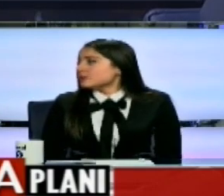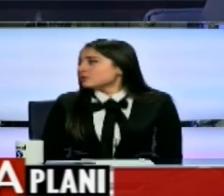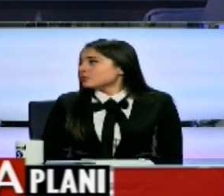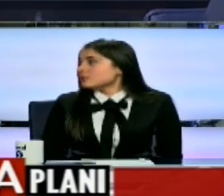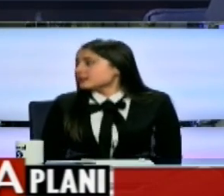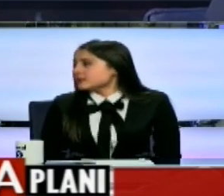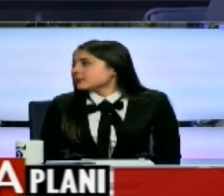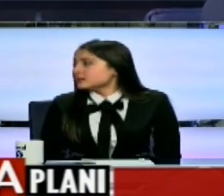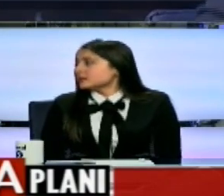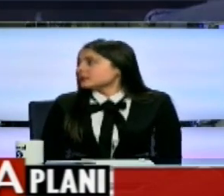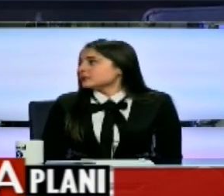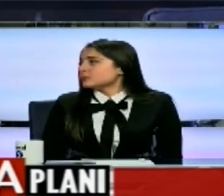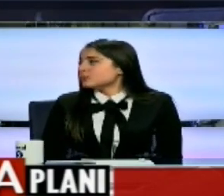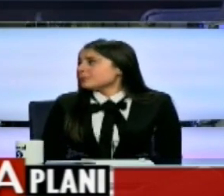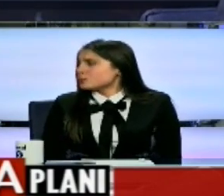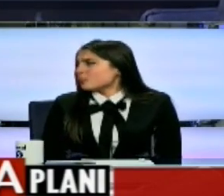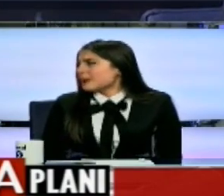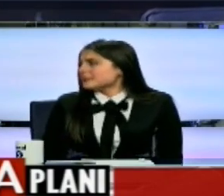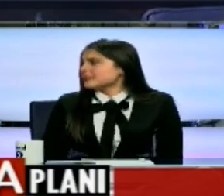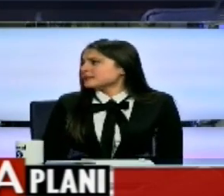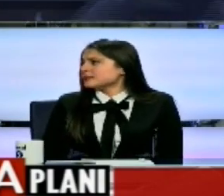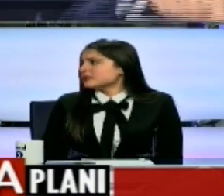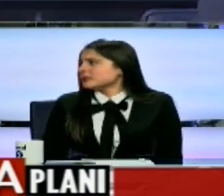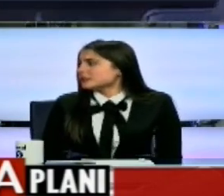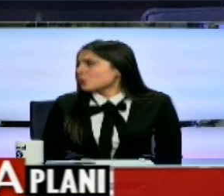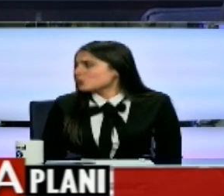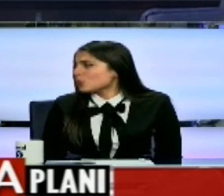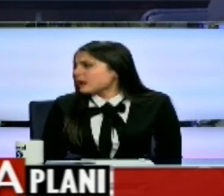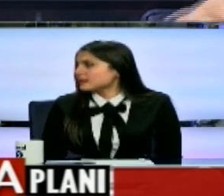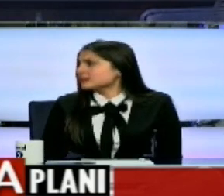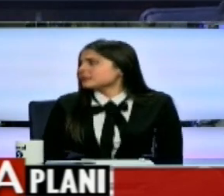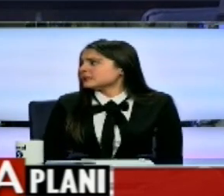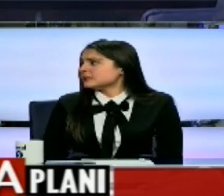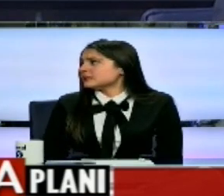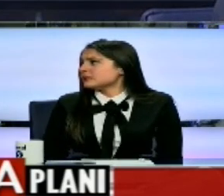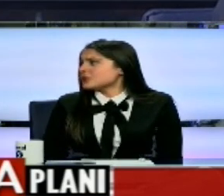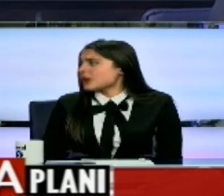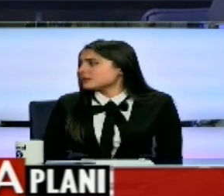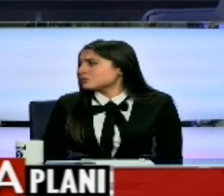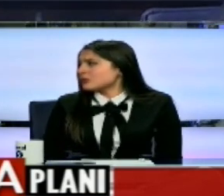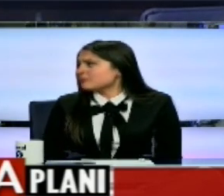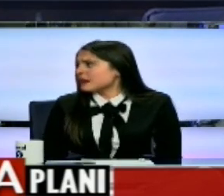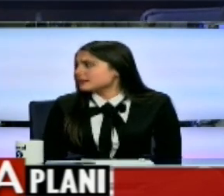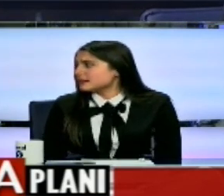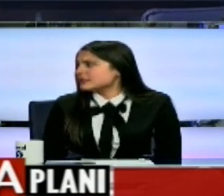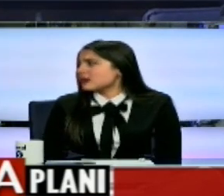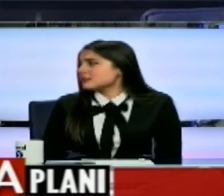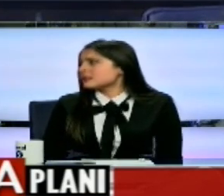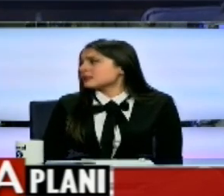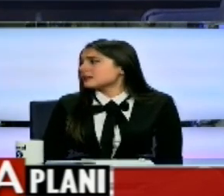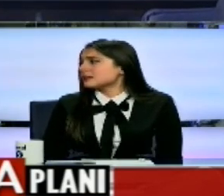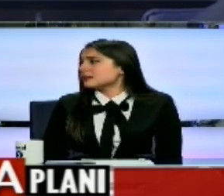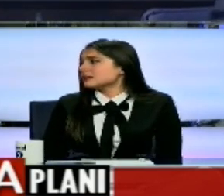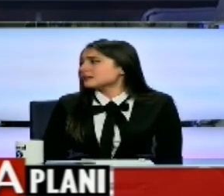terör örgütleri, bu gibi problemlerin, kötü olayların yaşandığı dönemlerdeyiz.